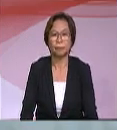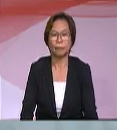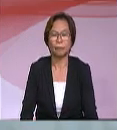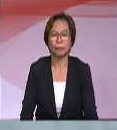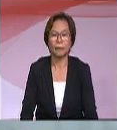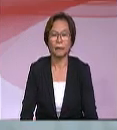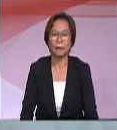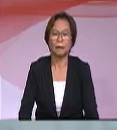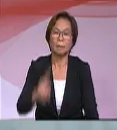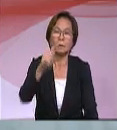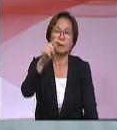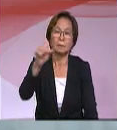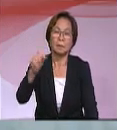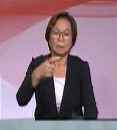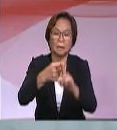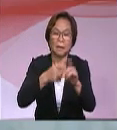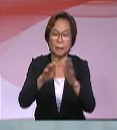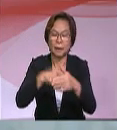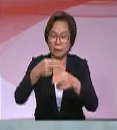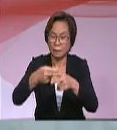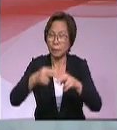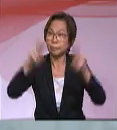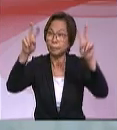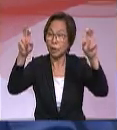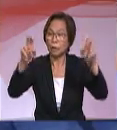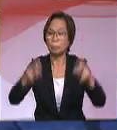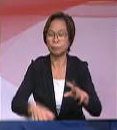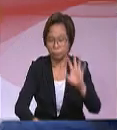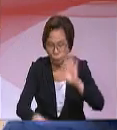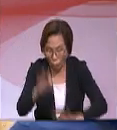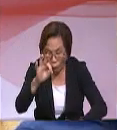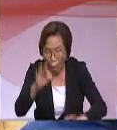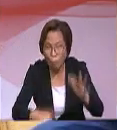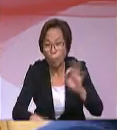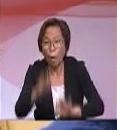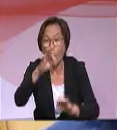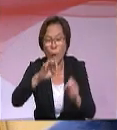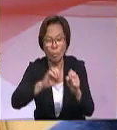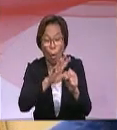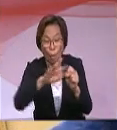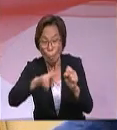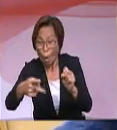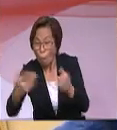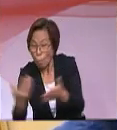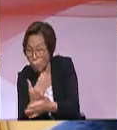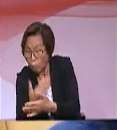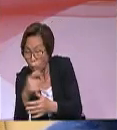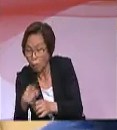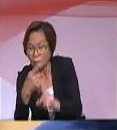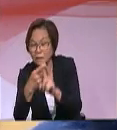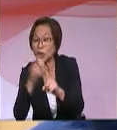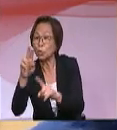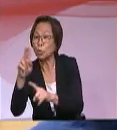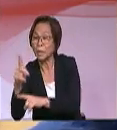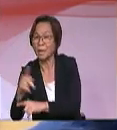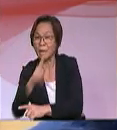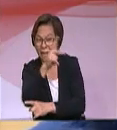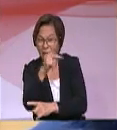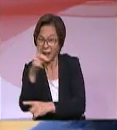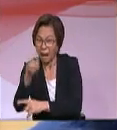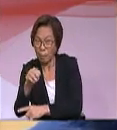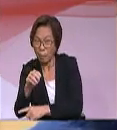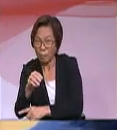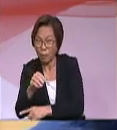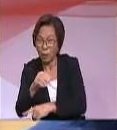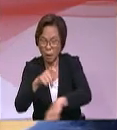Kak Nasri, Syafa daripada Bernama. Sesulan penemuan varian baru COVID-19 daripada United Kingdom, adakah KKM akan berjaya